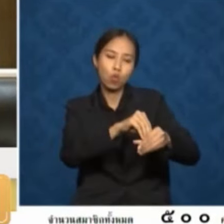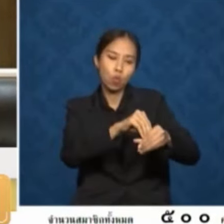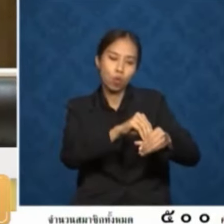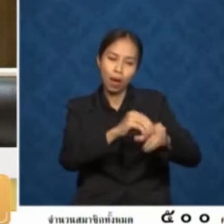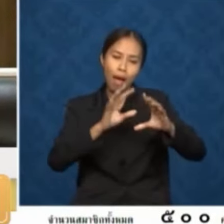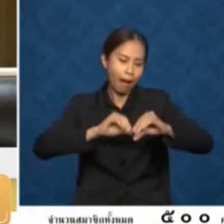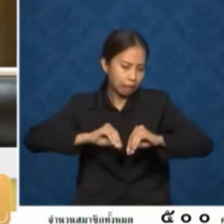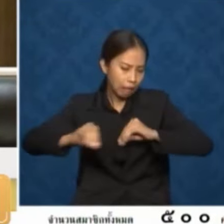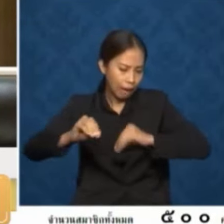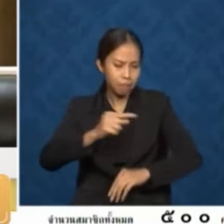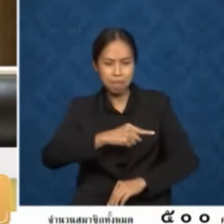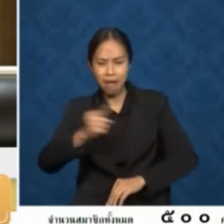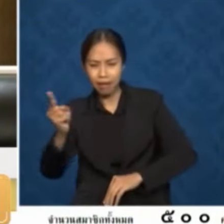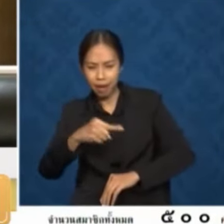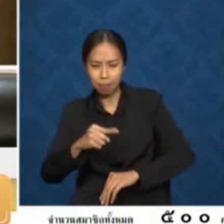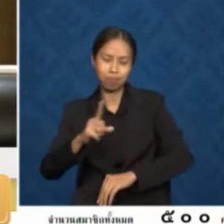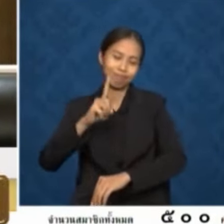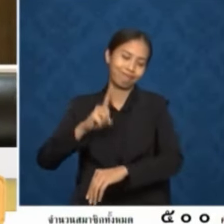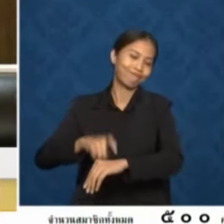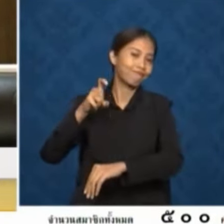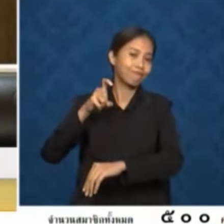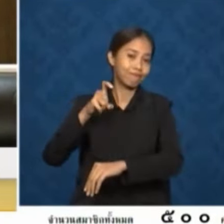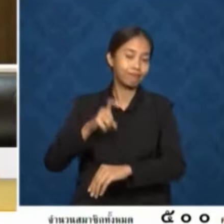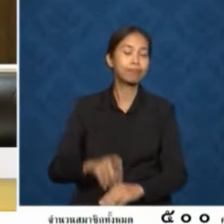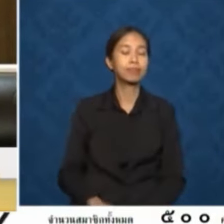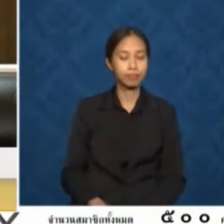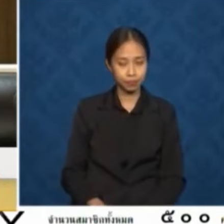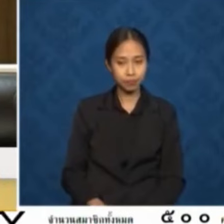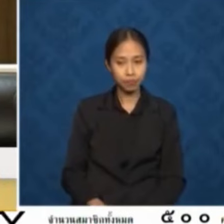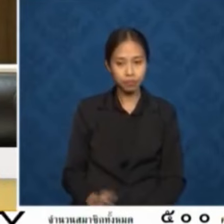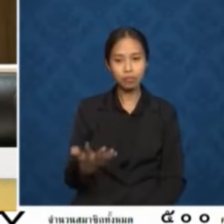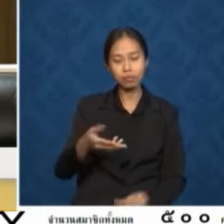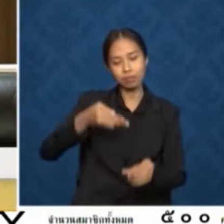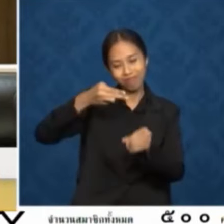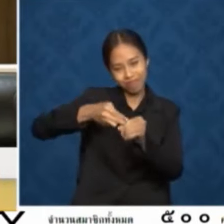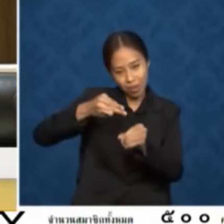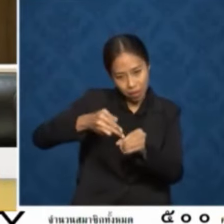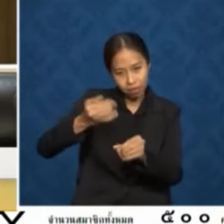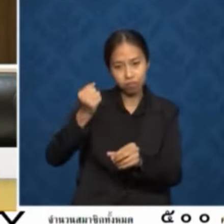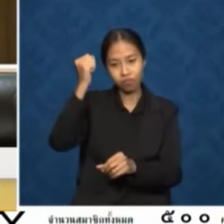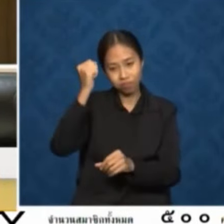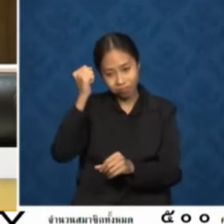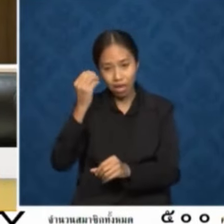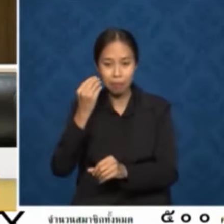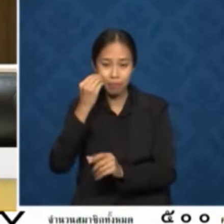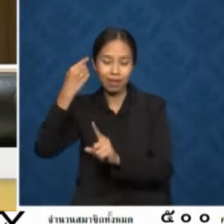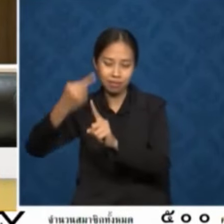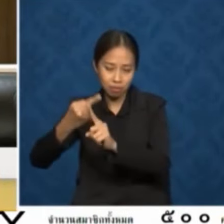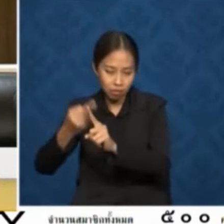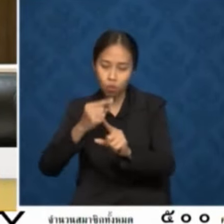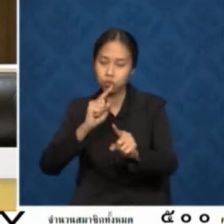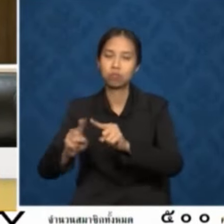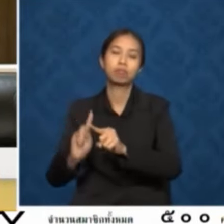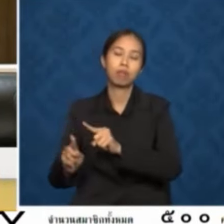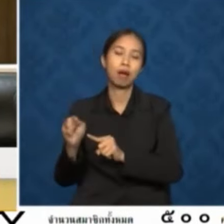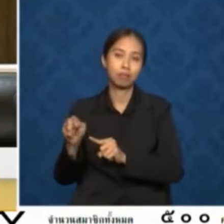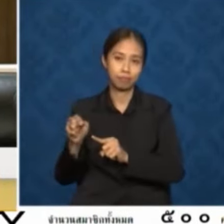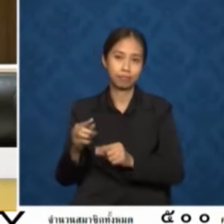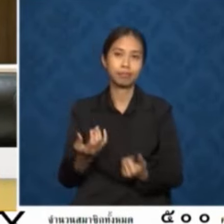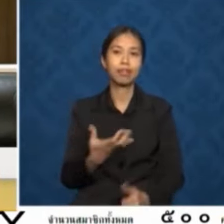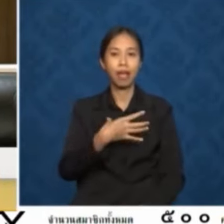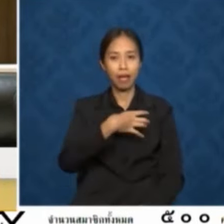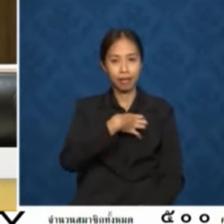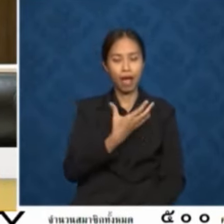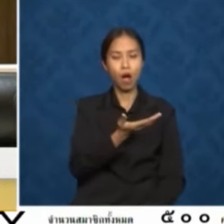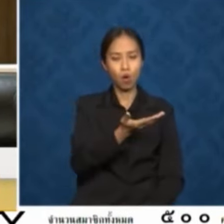ลสิ้นเปลืองเวลาเดินทางค่าน้ำมันเดินทางค่าเช่าบ้านขอให้ท้องถิ่น